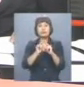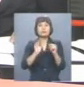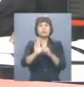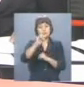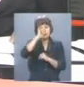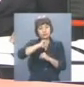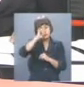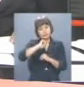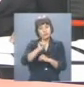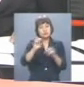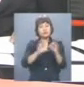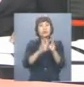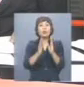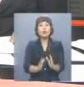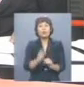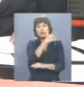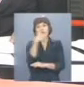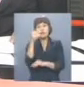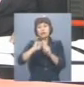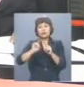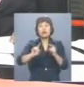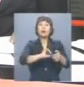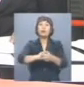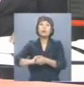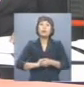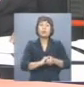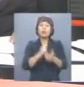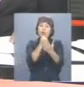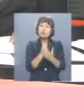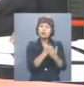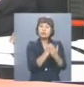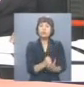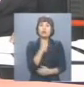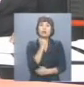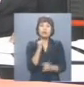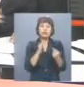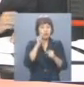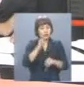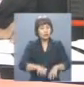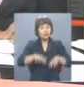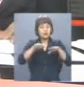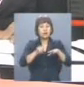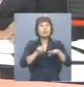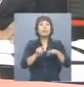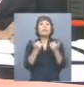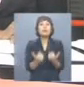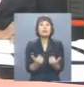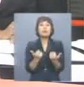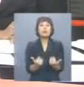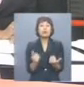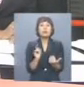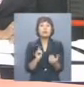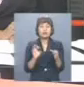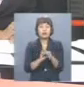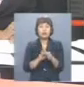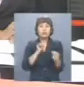นความร่วมมือจากนานาชาติที่เข้ามาให้ความช่วยเหลือตั้งแต่ช่วงที่มีน้ำท่วมรวมไปถึงในช่วงนี้ที่คือภาวะการฟื้นฟูนะ